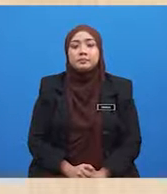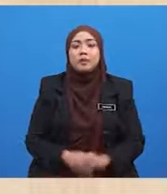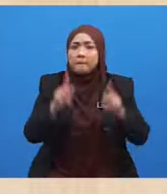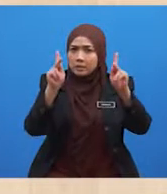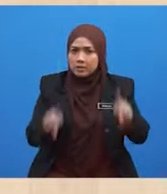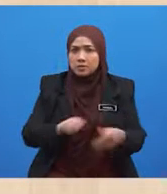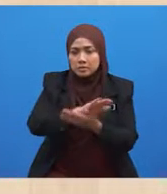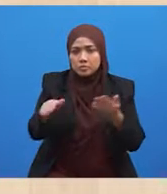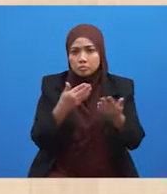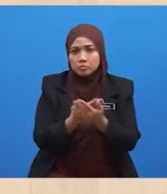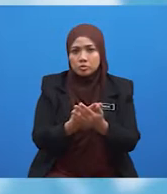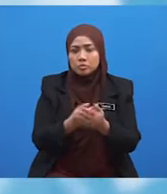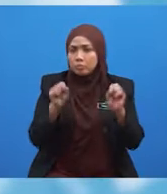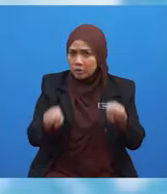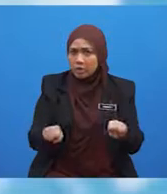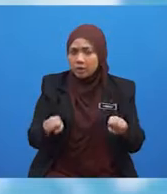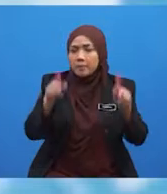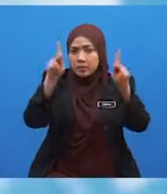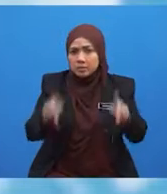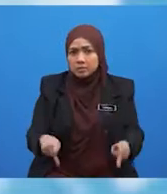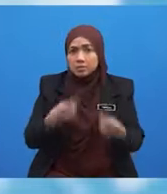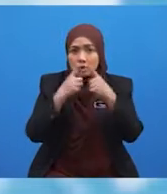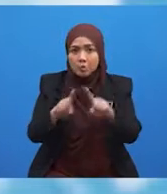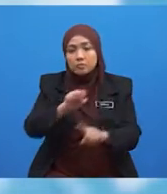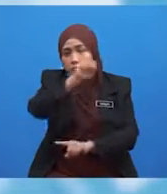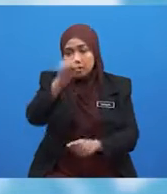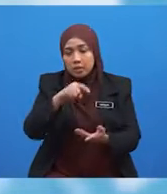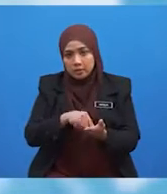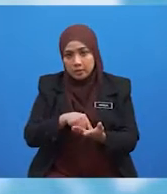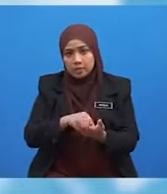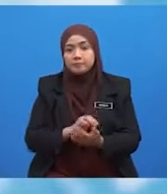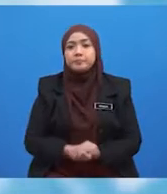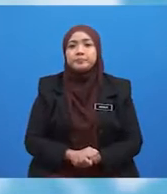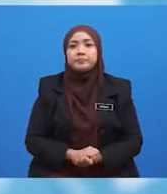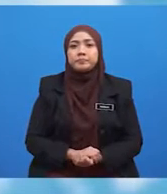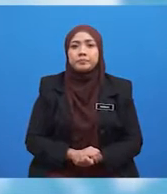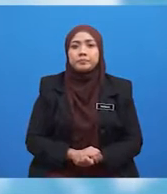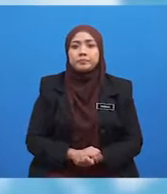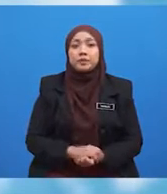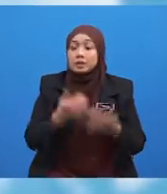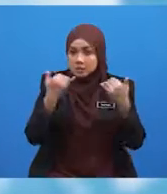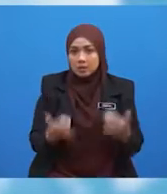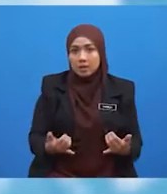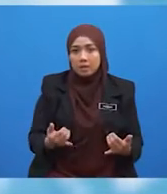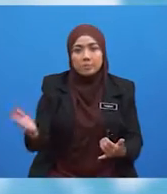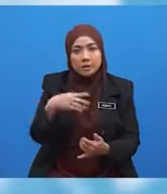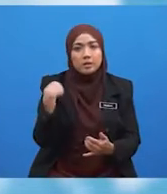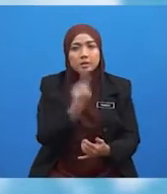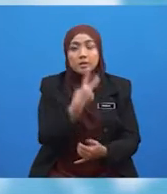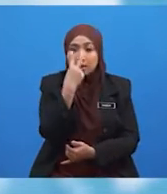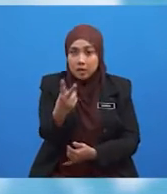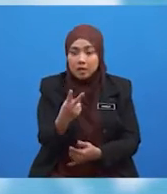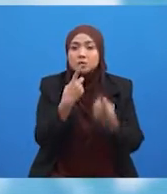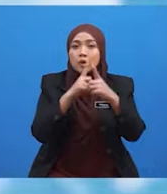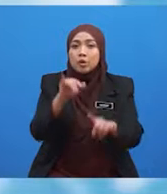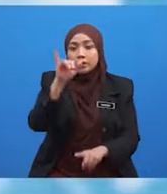Praja Praja sekian Bolehkah Praja Praja menjawab soalan-soalan ini Baiklah Praja Sekarang mari